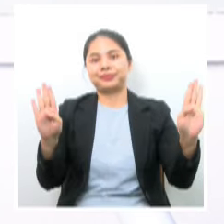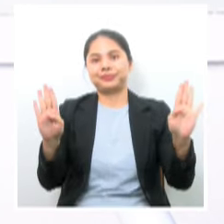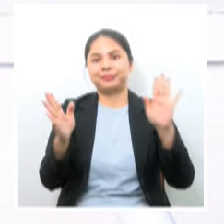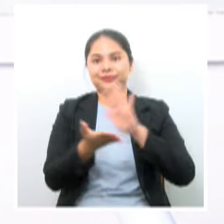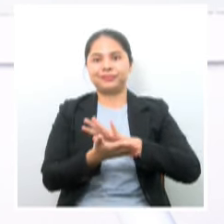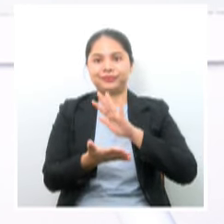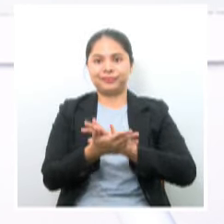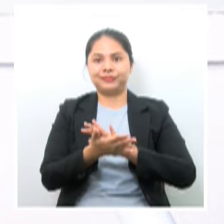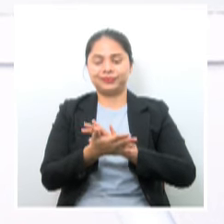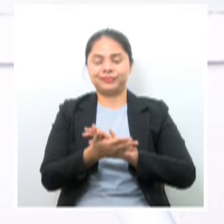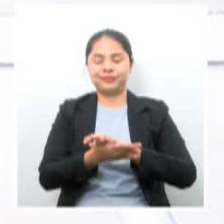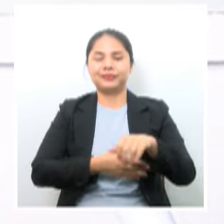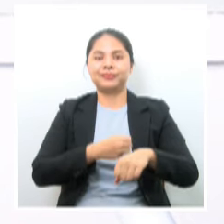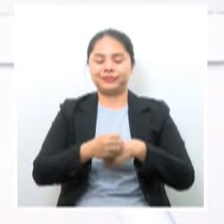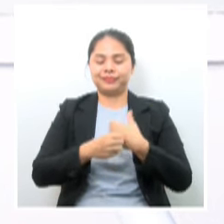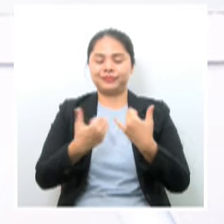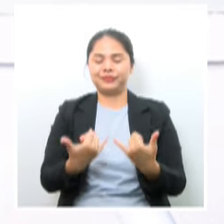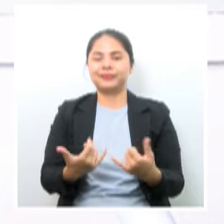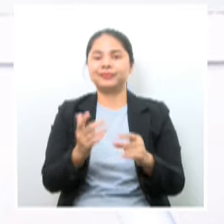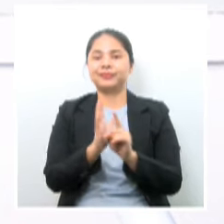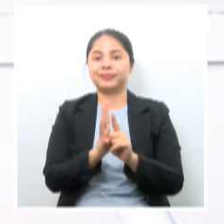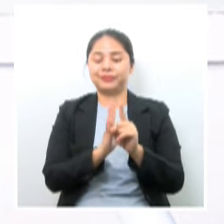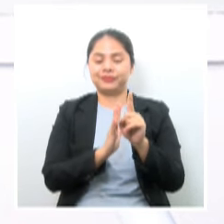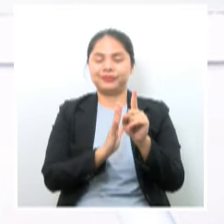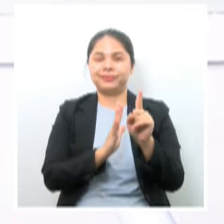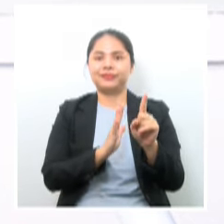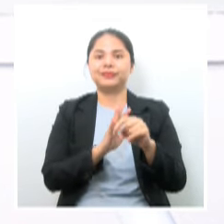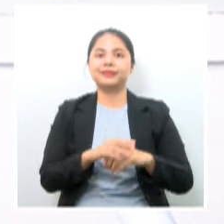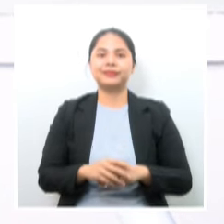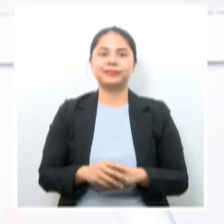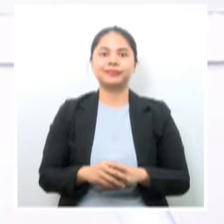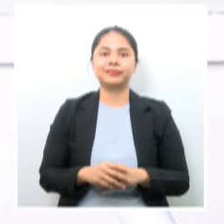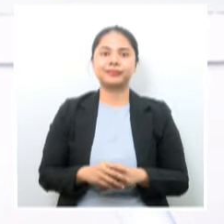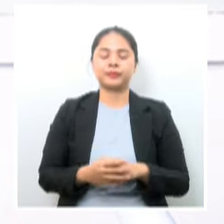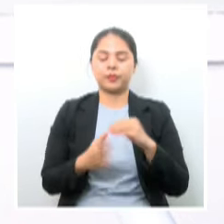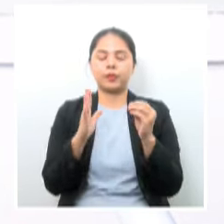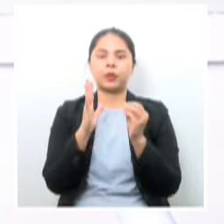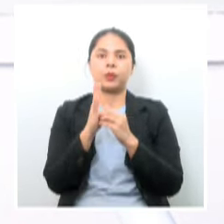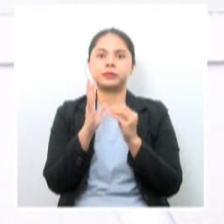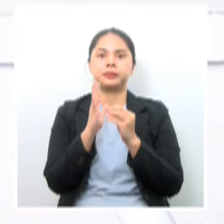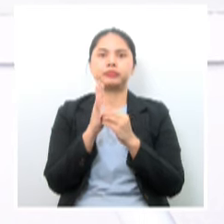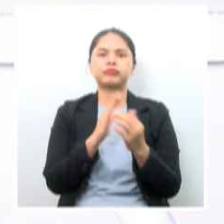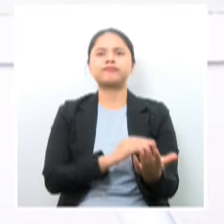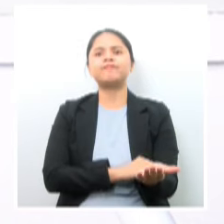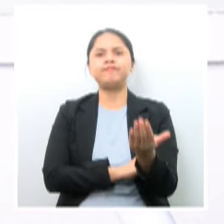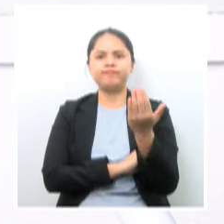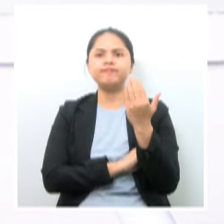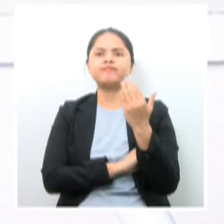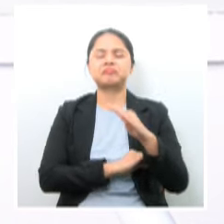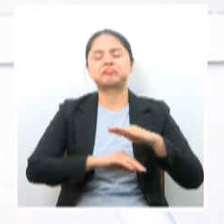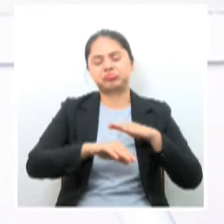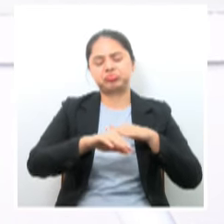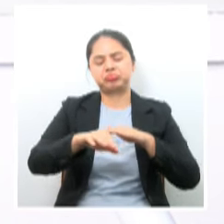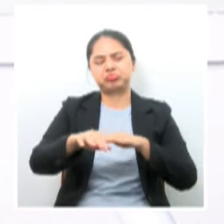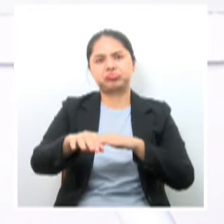ในภาคเรียนที่1ปีการศึกษา2567เลยนะคะในส่วนของกรุงเทพมหานครค่ะเมื่อช่วงเช้านี้นะคะรถติดตั้งแต่เว